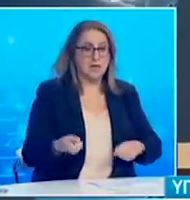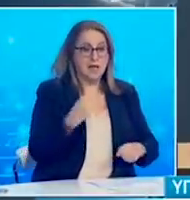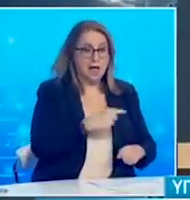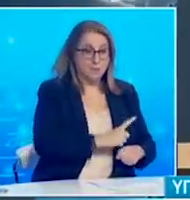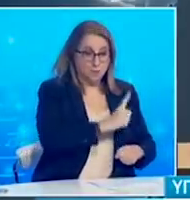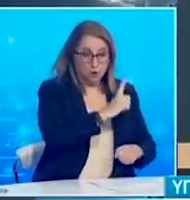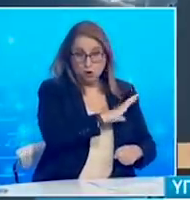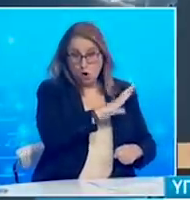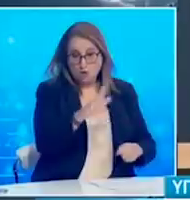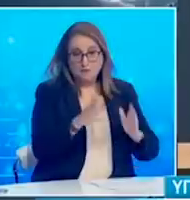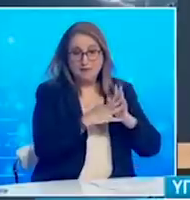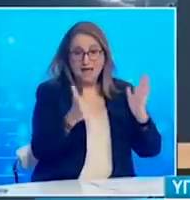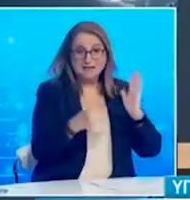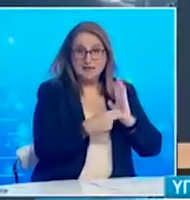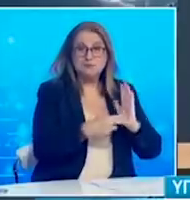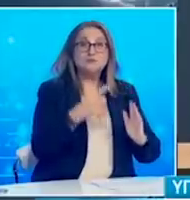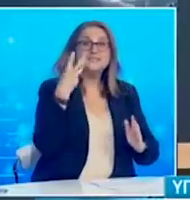στα σημεία εισόδου της χώρας